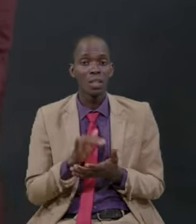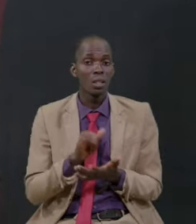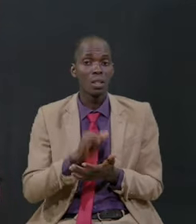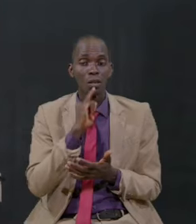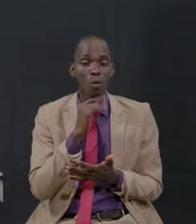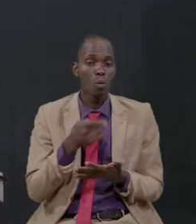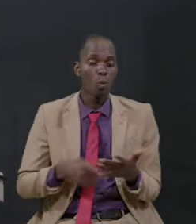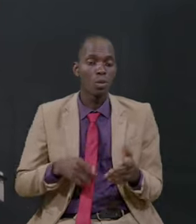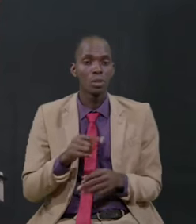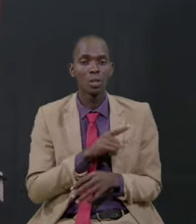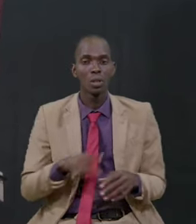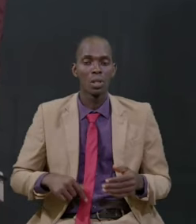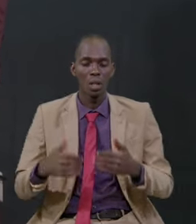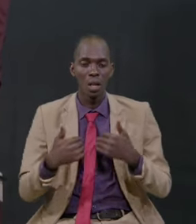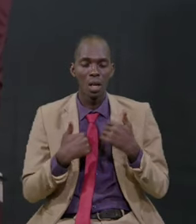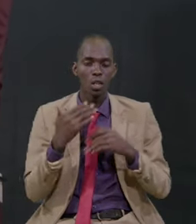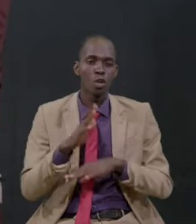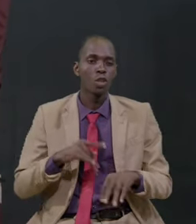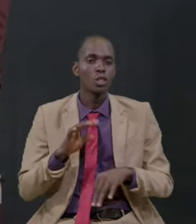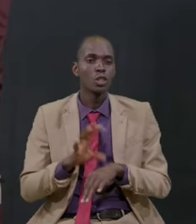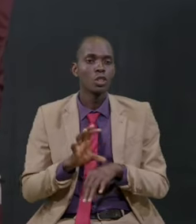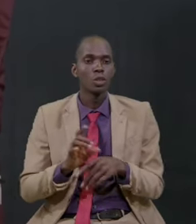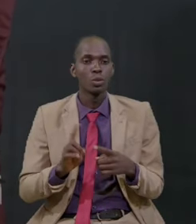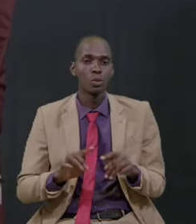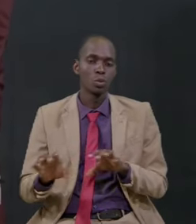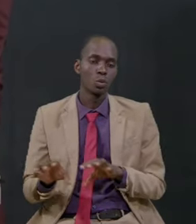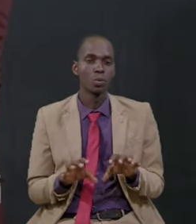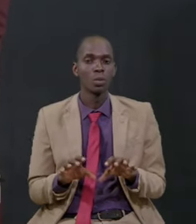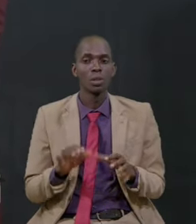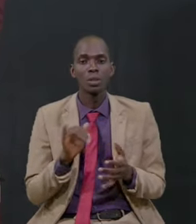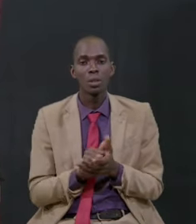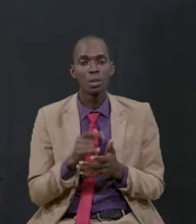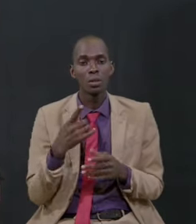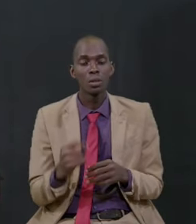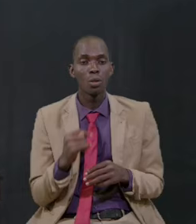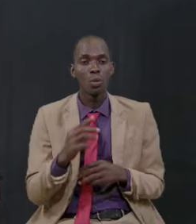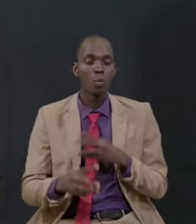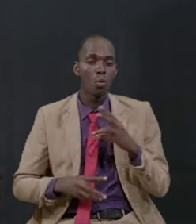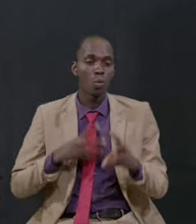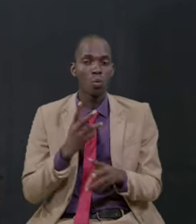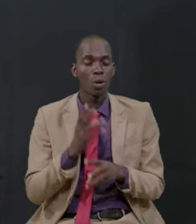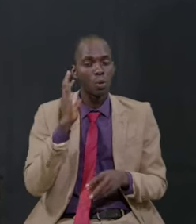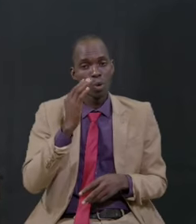C'est ce que Dieu appelle l'Église à faire. Que le monde sache.